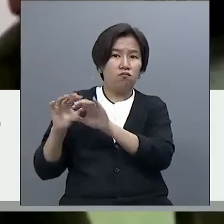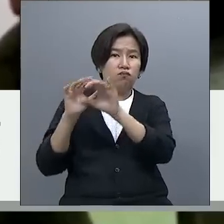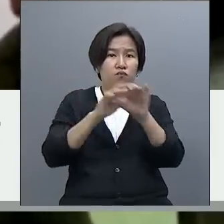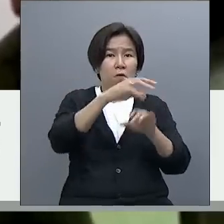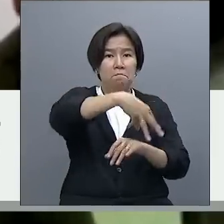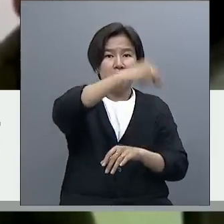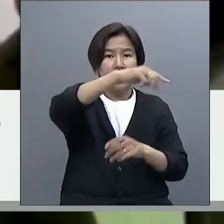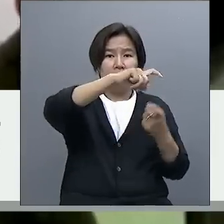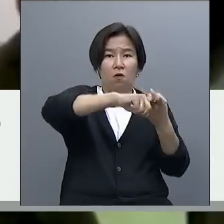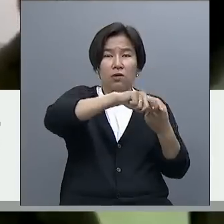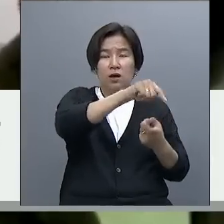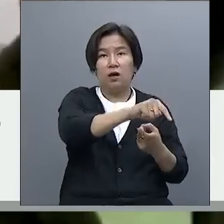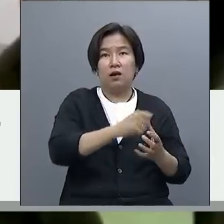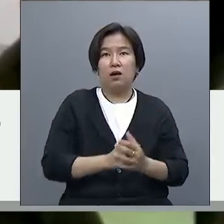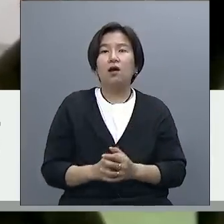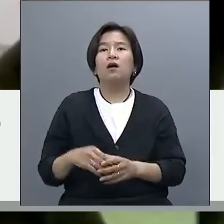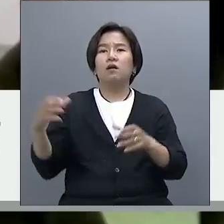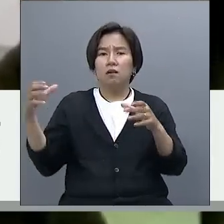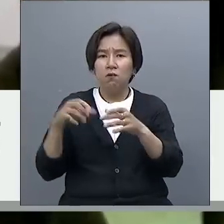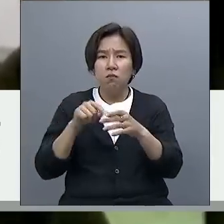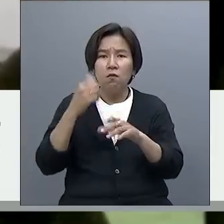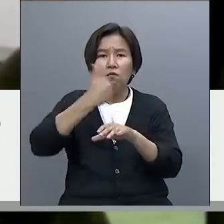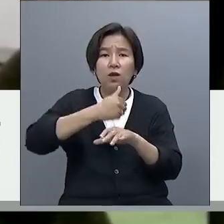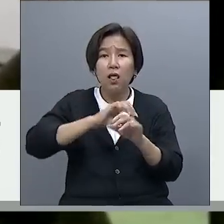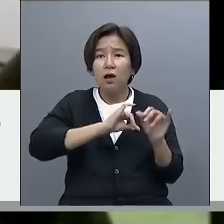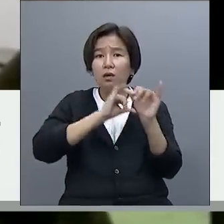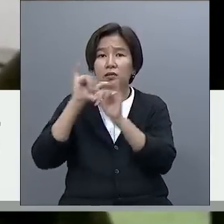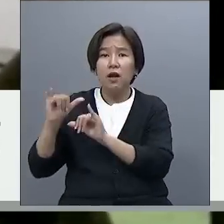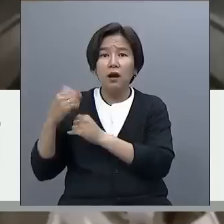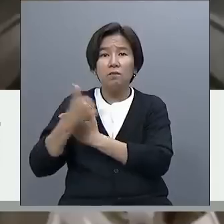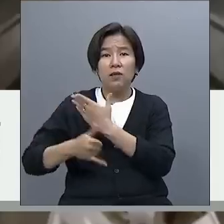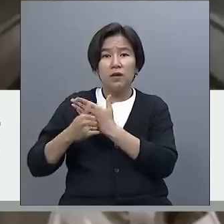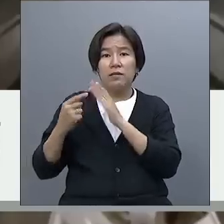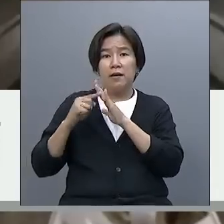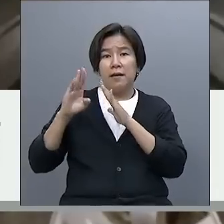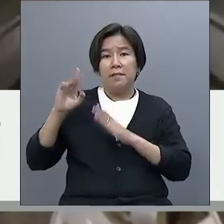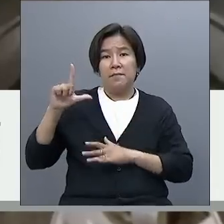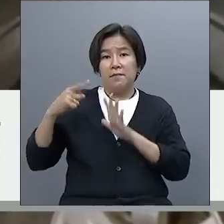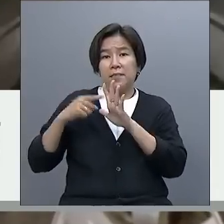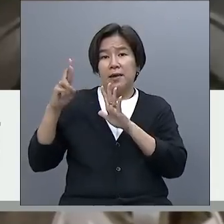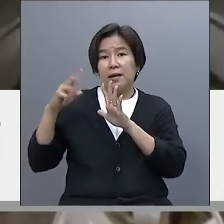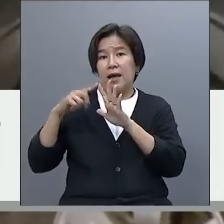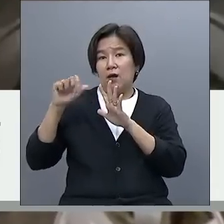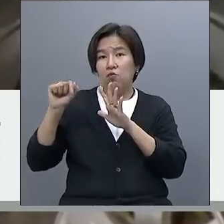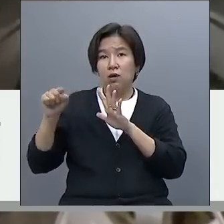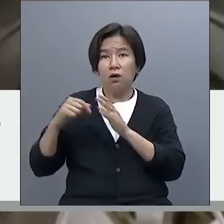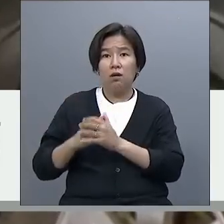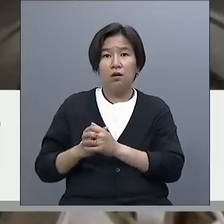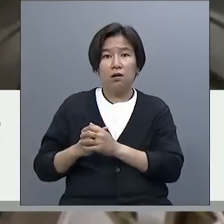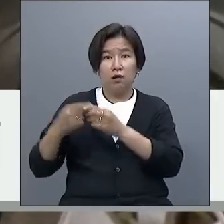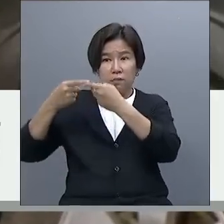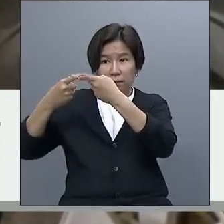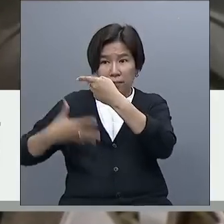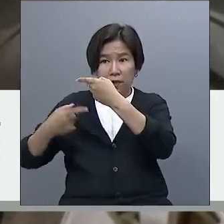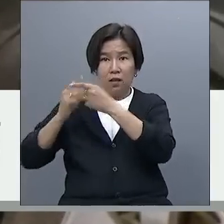ยืนยันด้วยว่าการที่หัวหน้ากลุ่มวากเนอร์ต้องย้ายไปเบลารุสถือเป็นหนึ่งในเงื่อนไขของข้อตกลงเพื่อยุติความขัดแย้งกรณีการก่